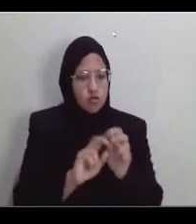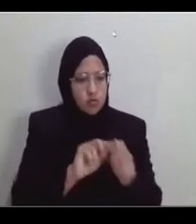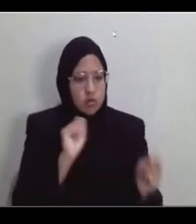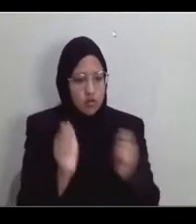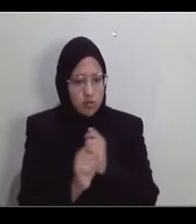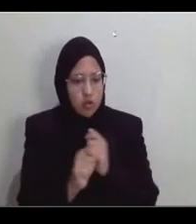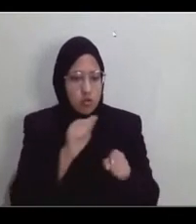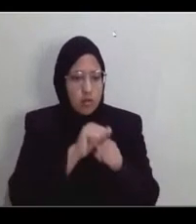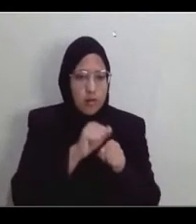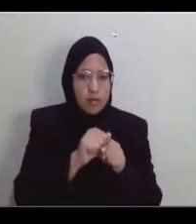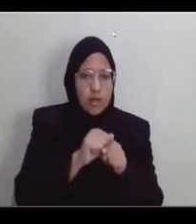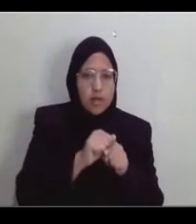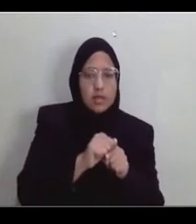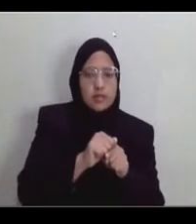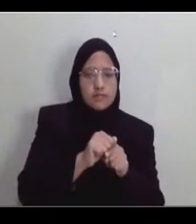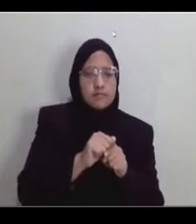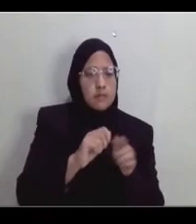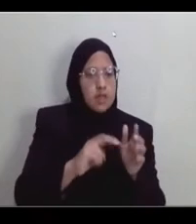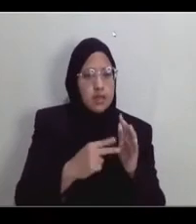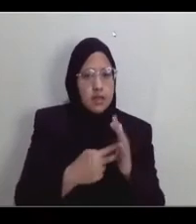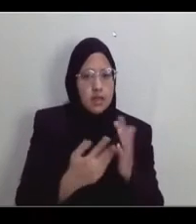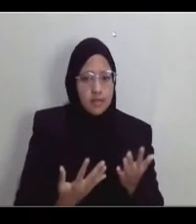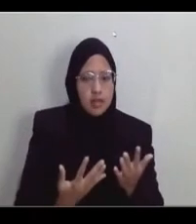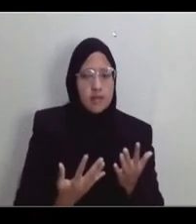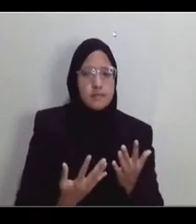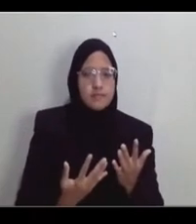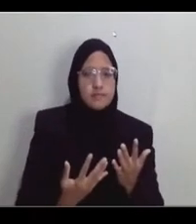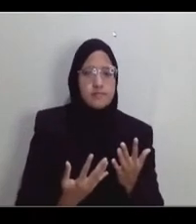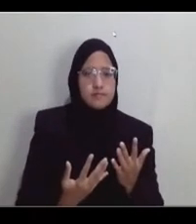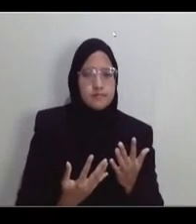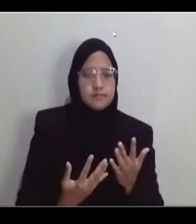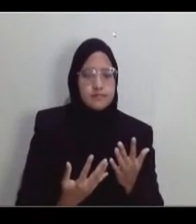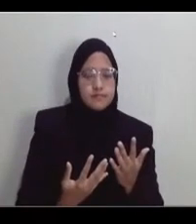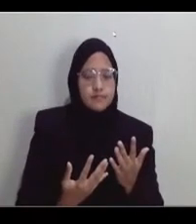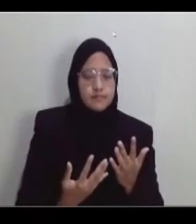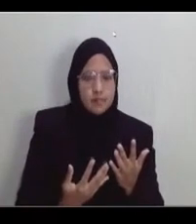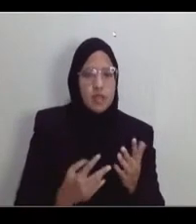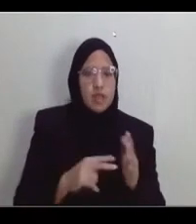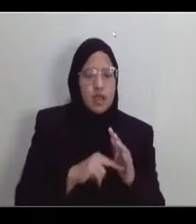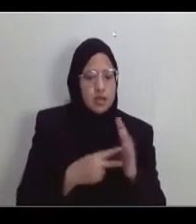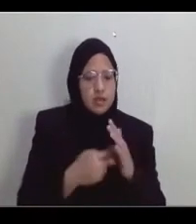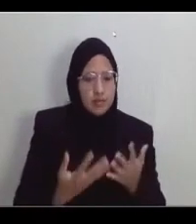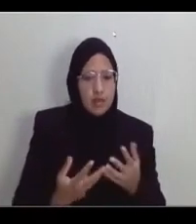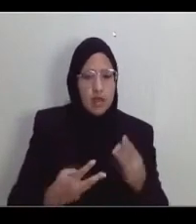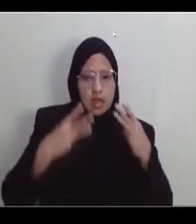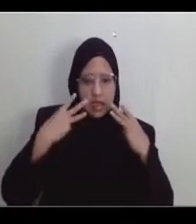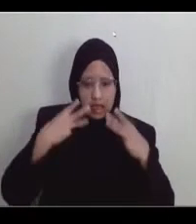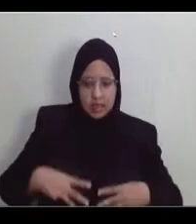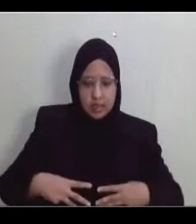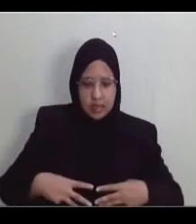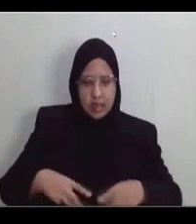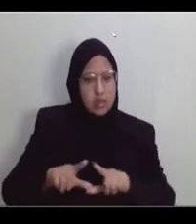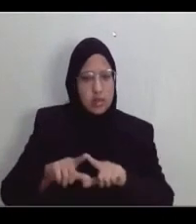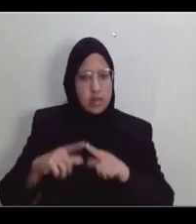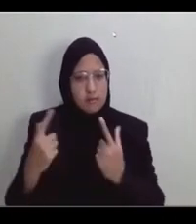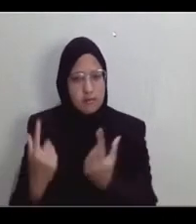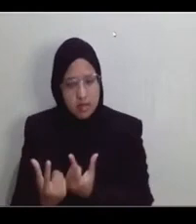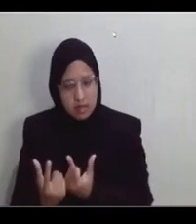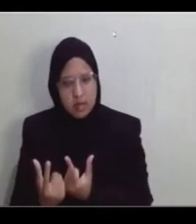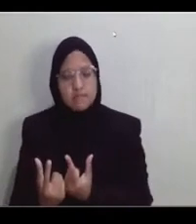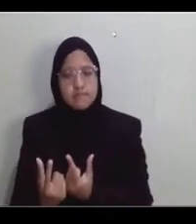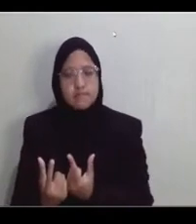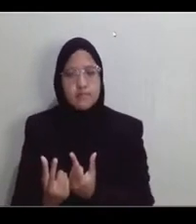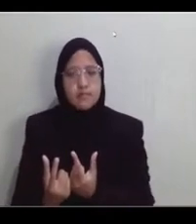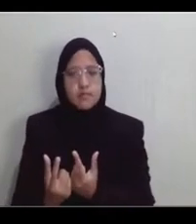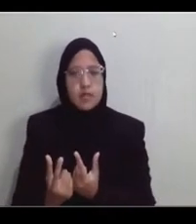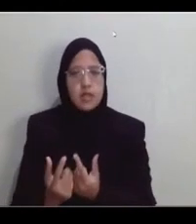terutama Namun bukan satu-satunya melainkan tindakan penegakan etik dan perilaku oleh lembaga atau perangkat yang diberi wenang